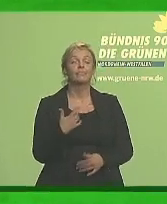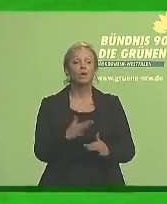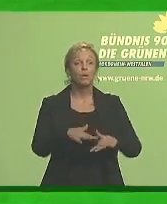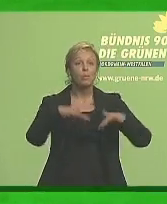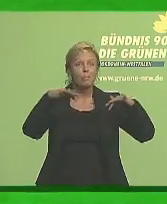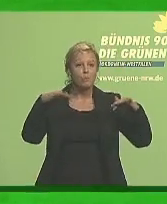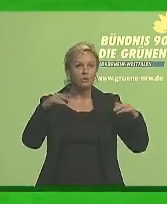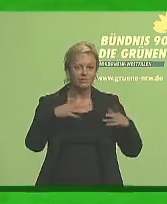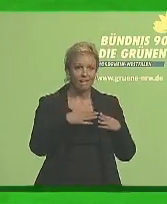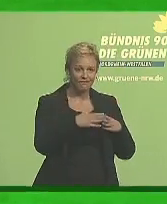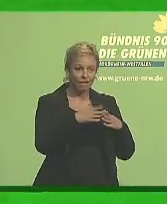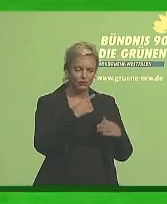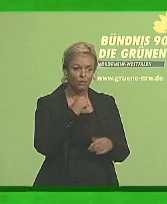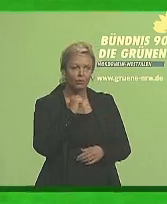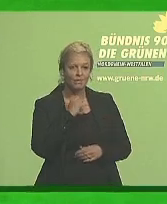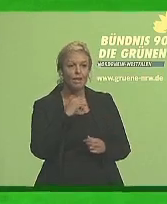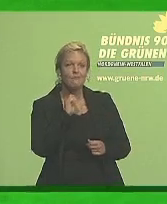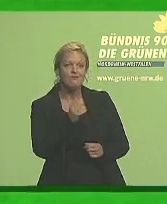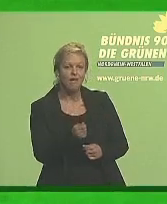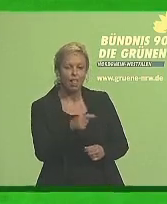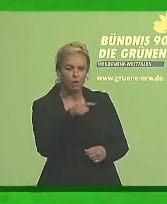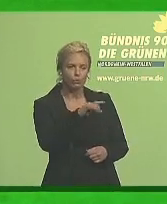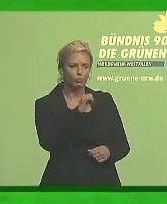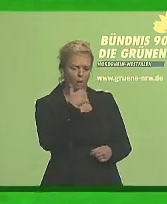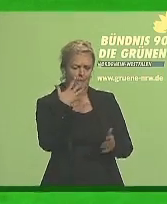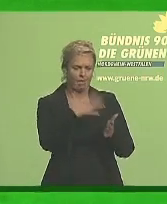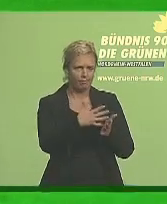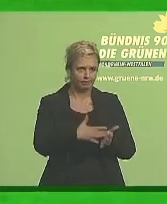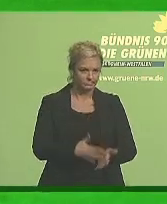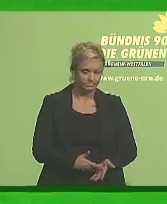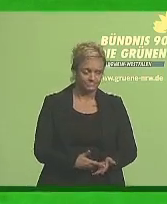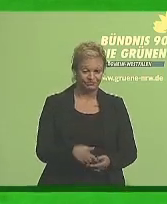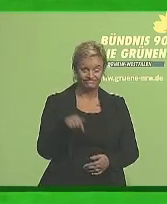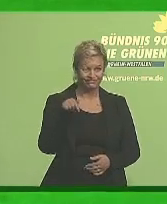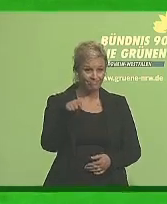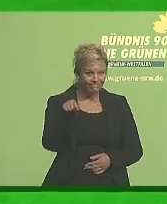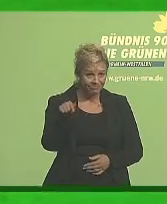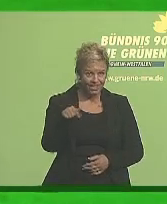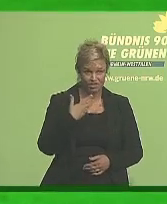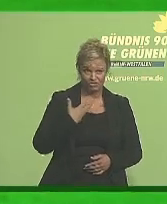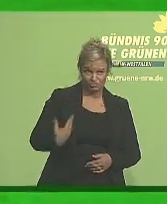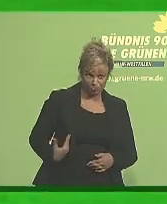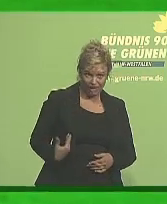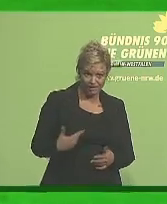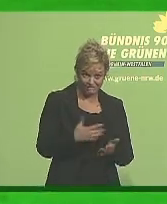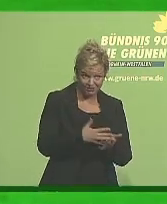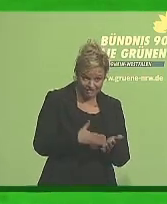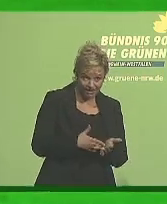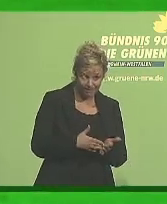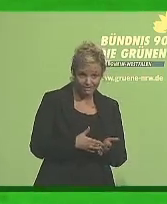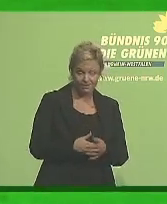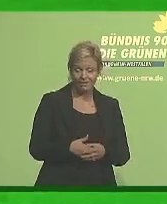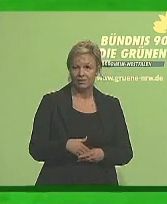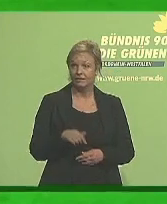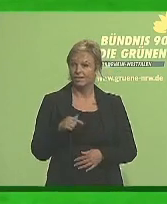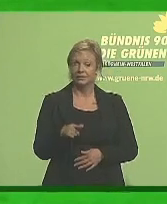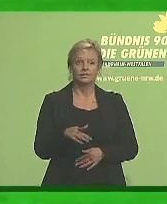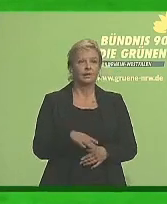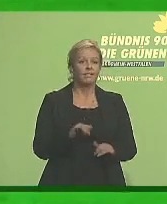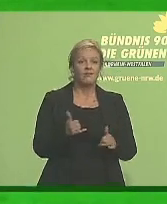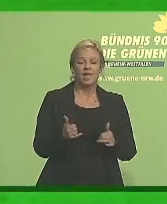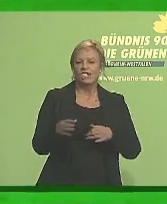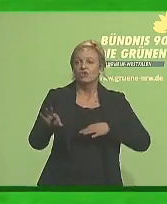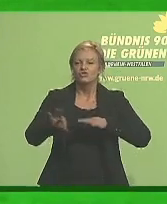zu beschäftigen, tatsächlich sind diese Stresstests eine richtig perfide Strategie,